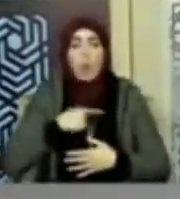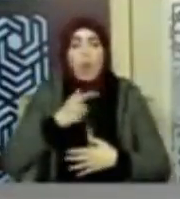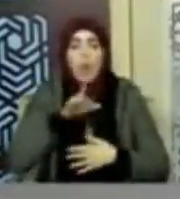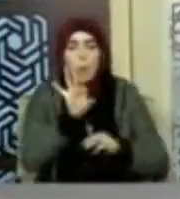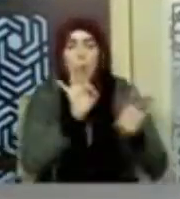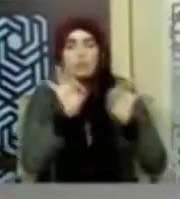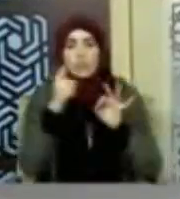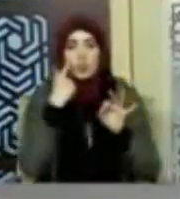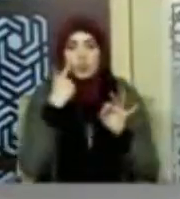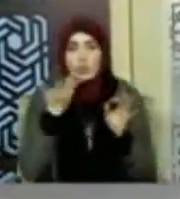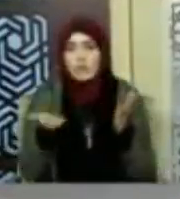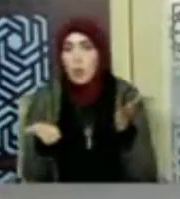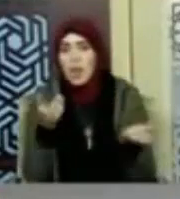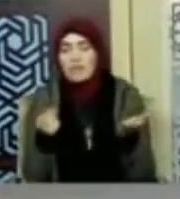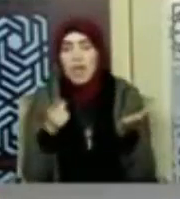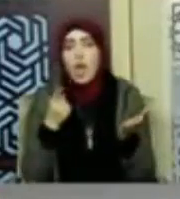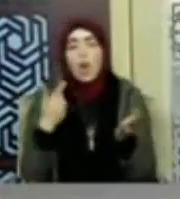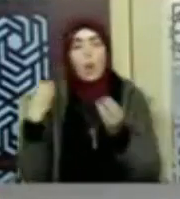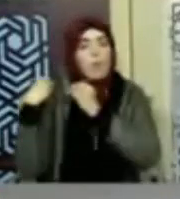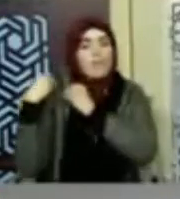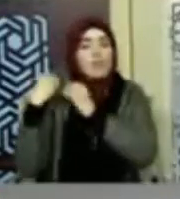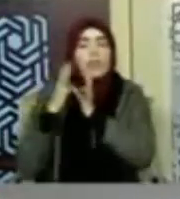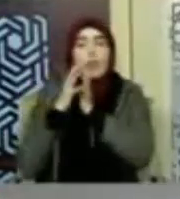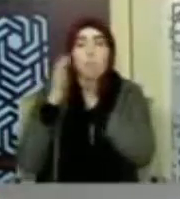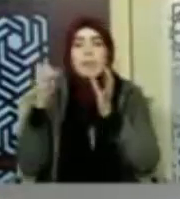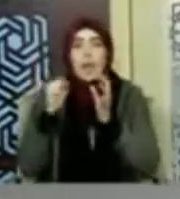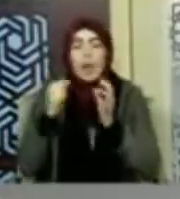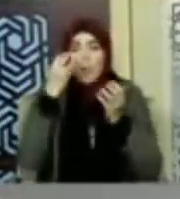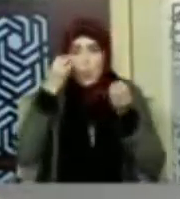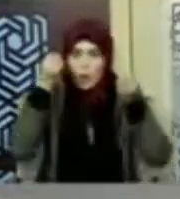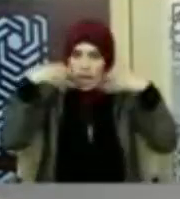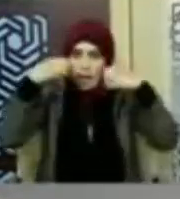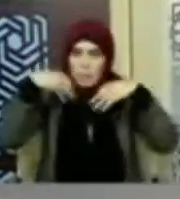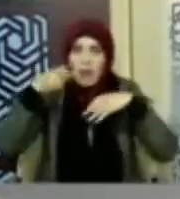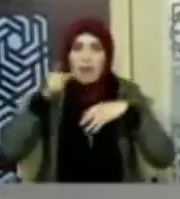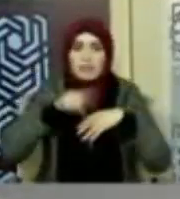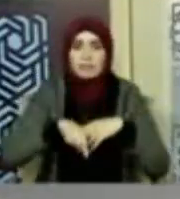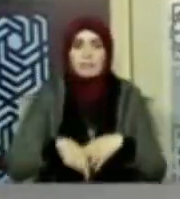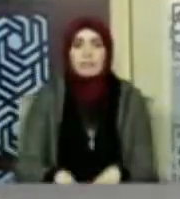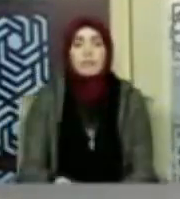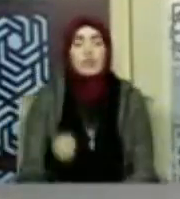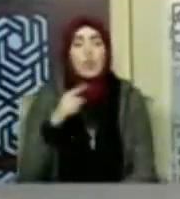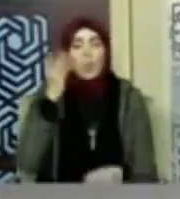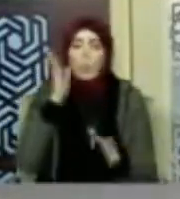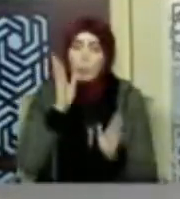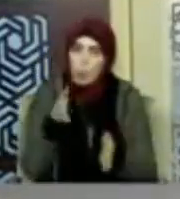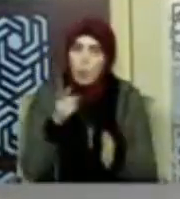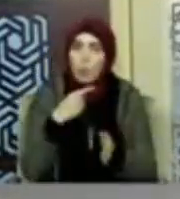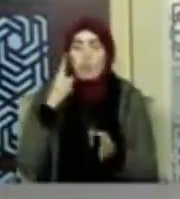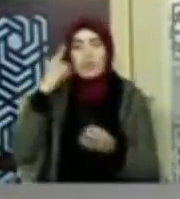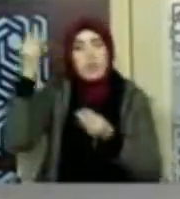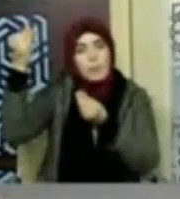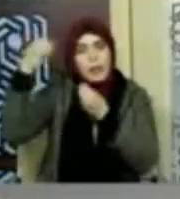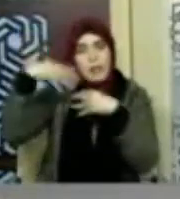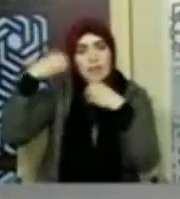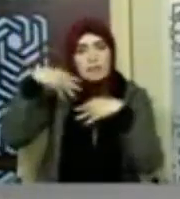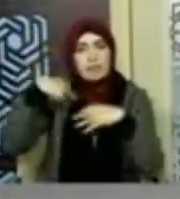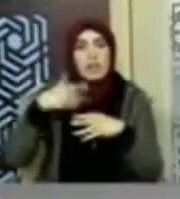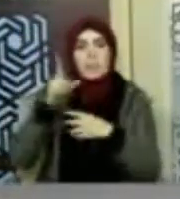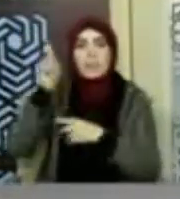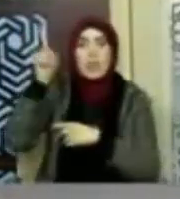واختيار وفضل ونعمة ومنة من الله عز